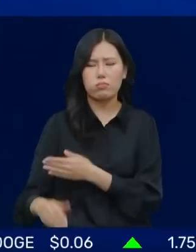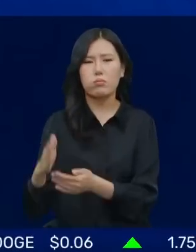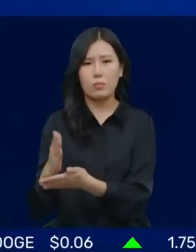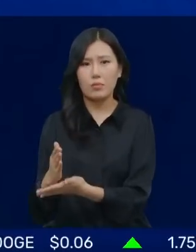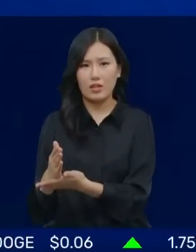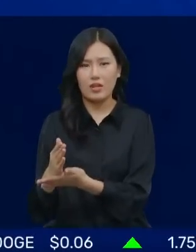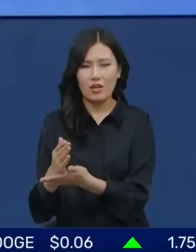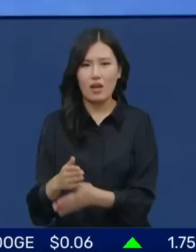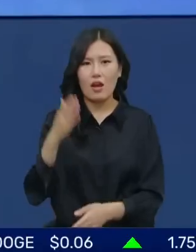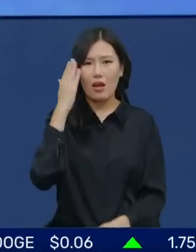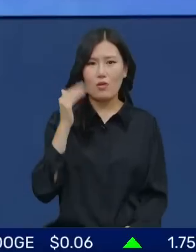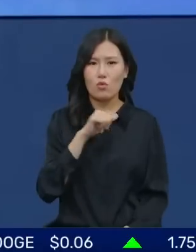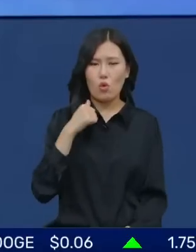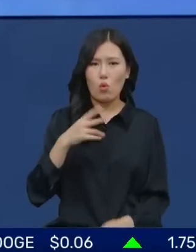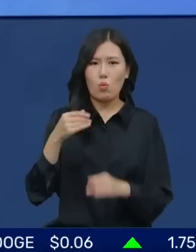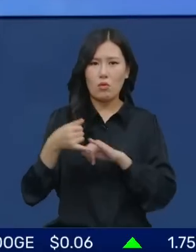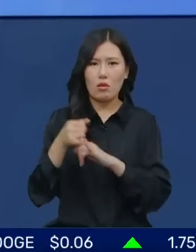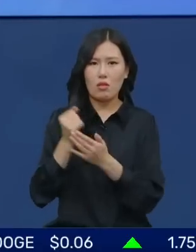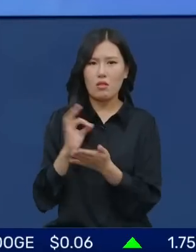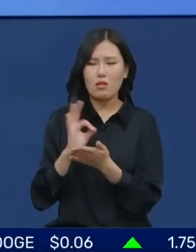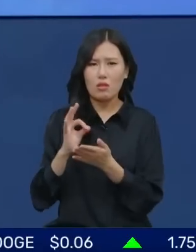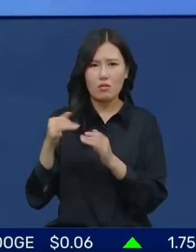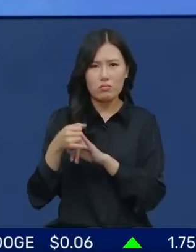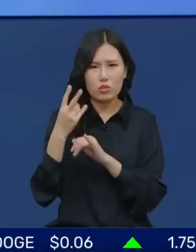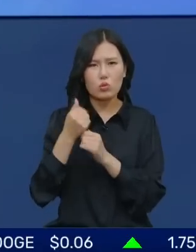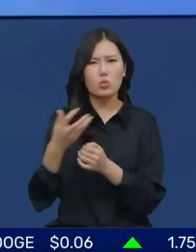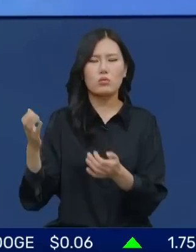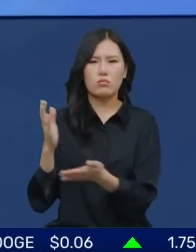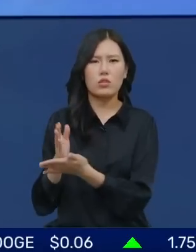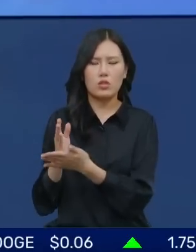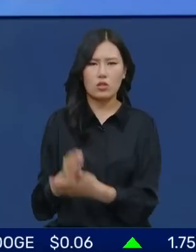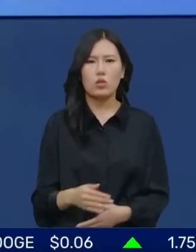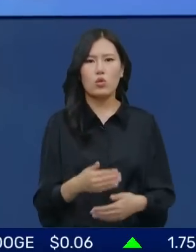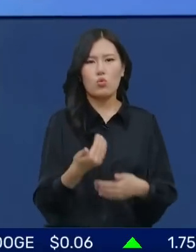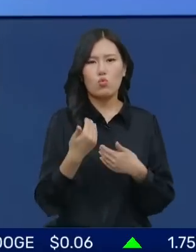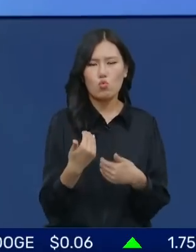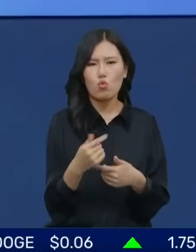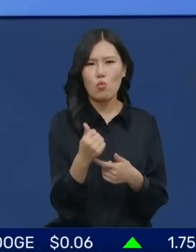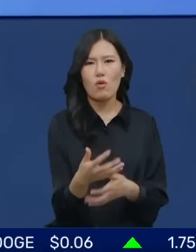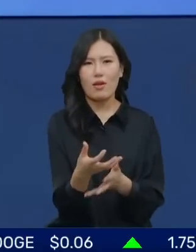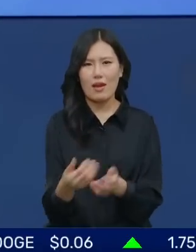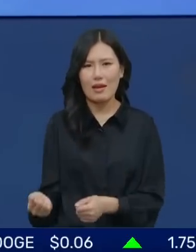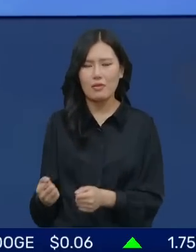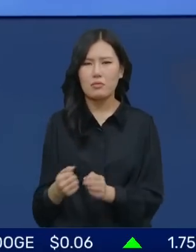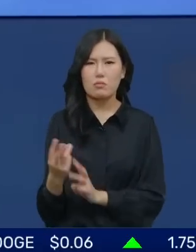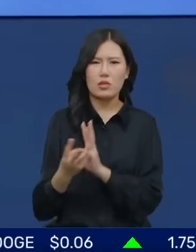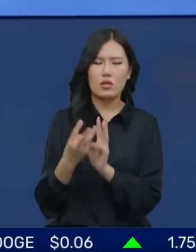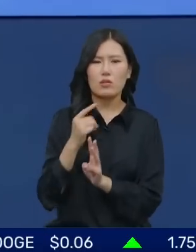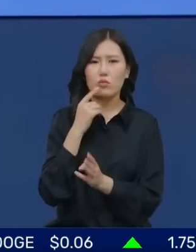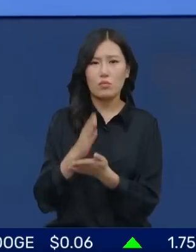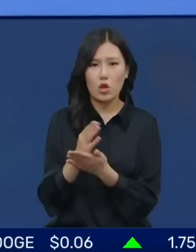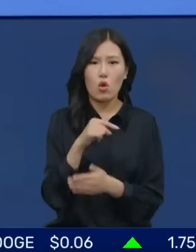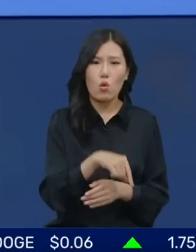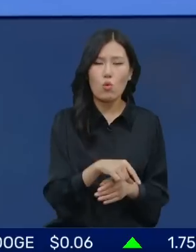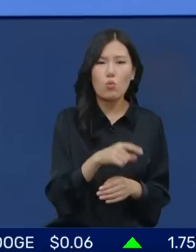байгаа тохиолдол бол түгээмэл байгааг таарч байна. За хүүхдийн тэтгэлгийн хувьд бас маргаан ихт авалтдаг асуудал одоо бол хүчин төгөлдөр үйлчилж байгаа